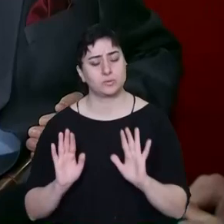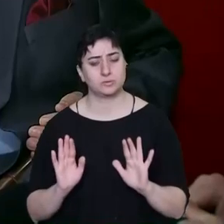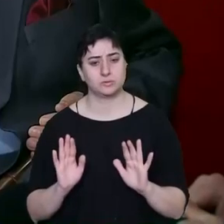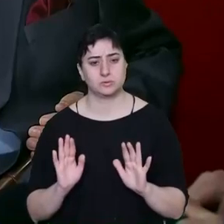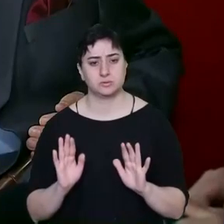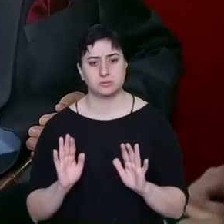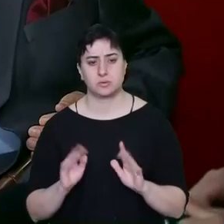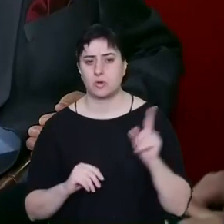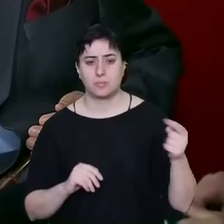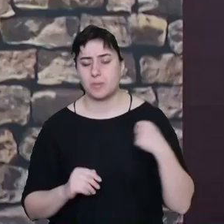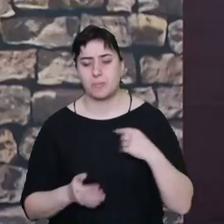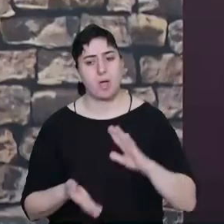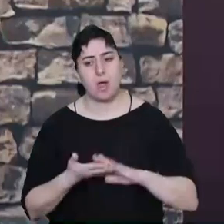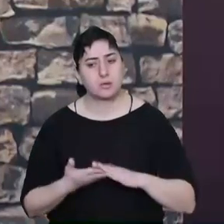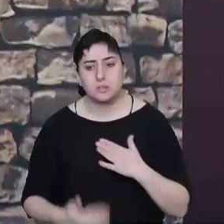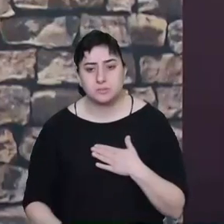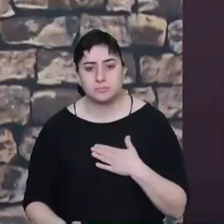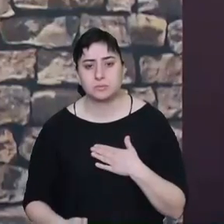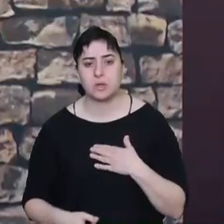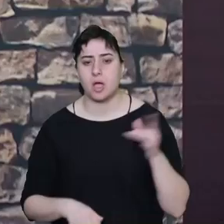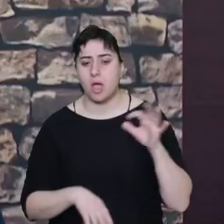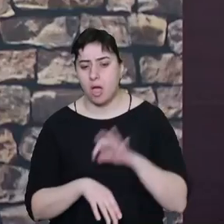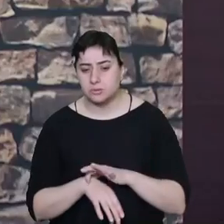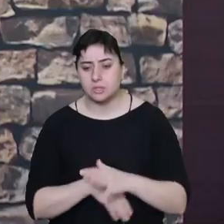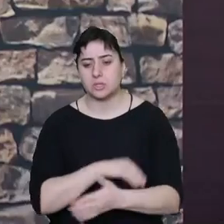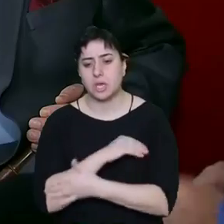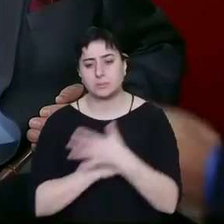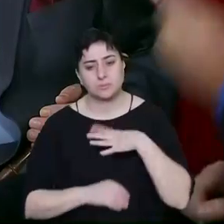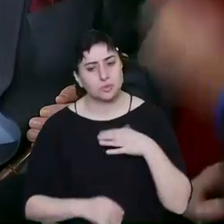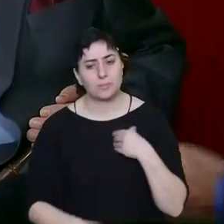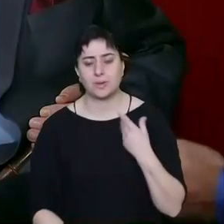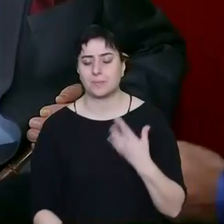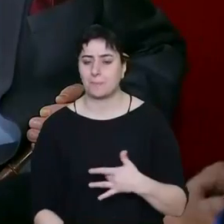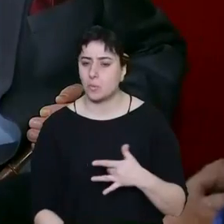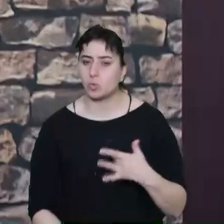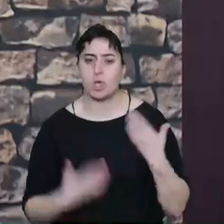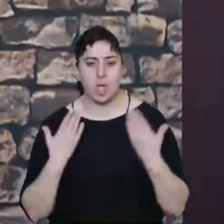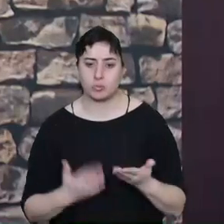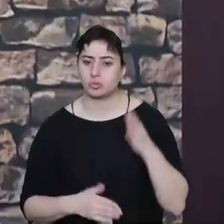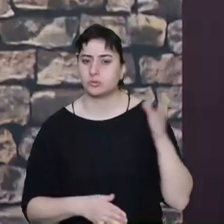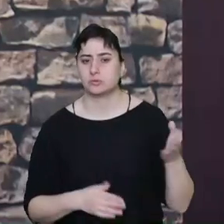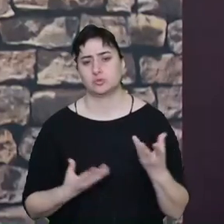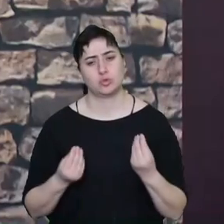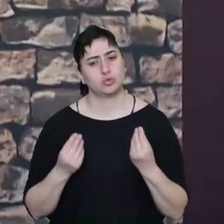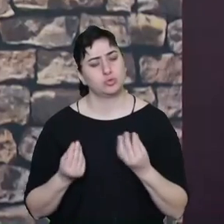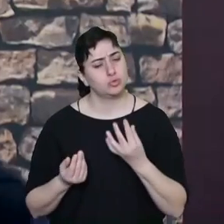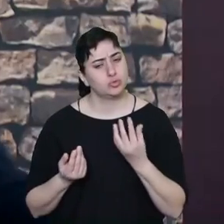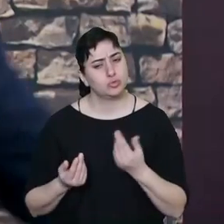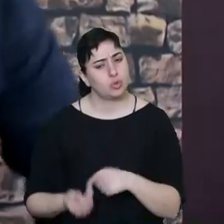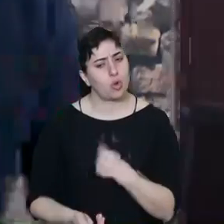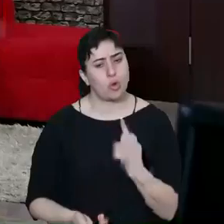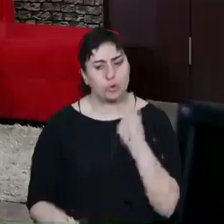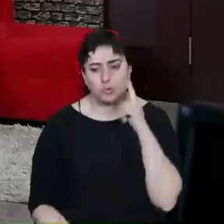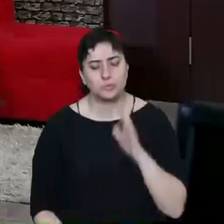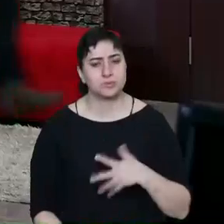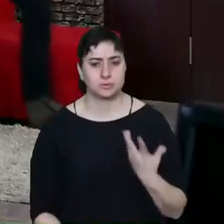ya? O benim arkadaşım bir kere. Hastalanmış, yardım istedi. Ben de memnuniyetle kabul ettim. Lütfen baba, rica ederim. Duymayın böyle